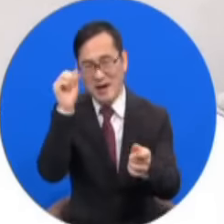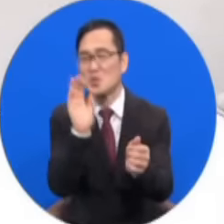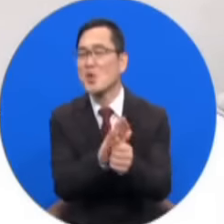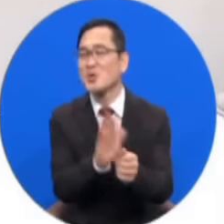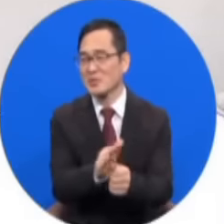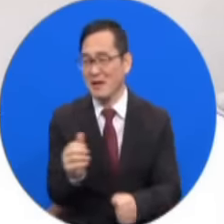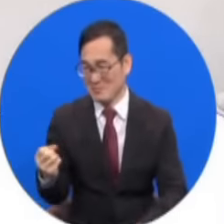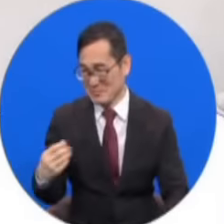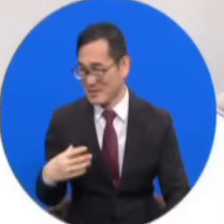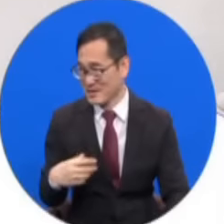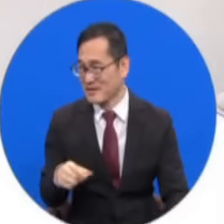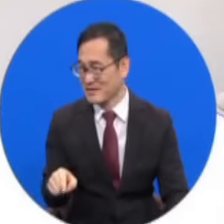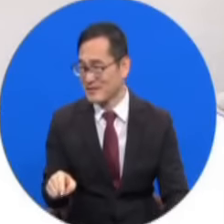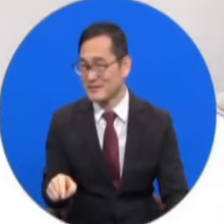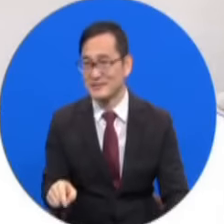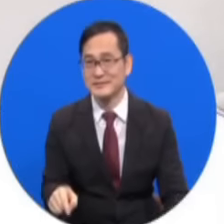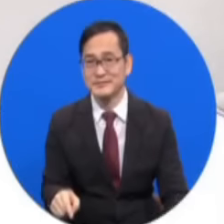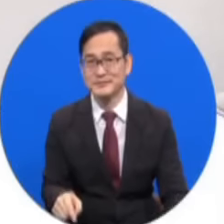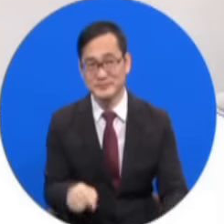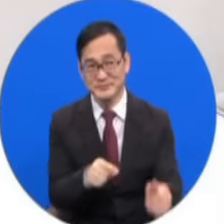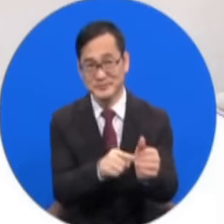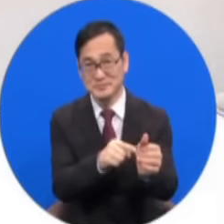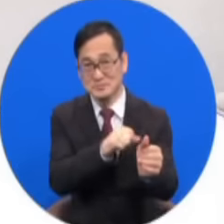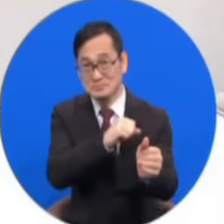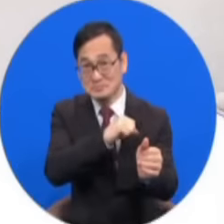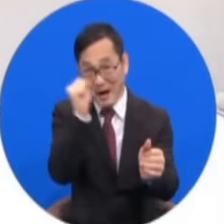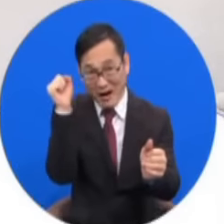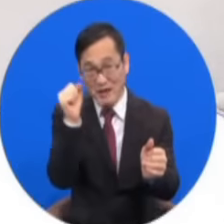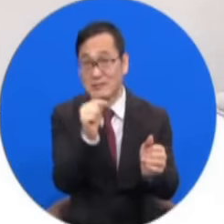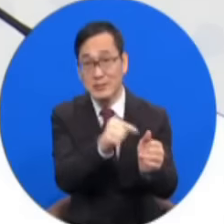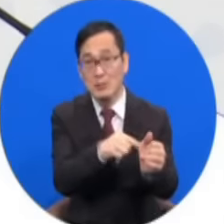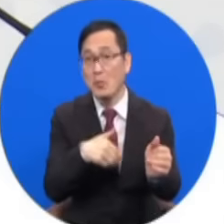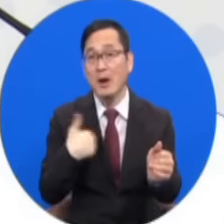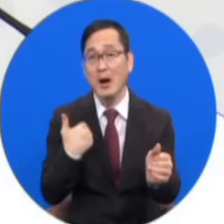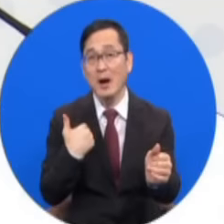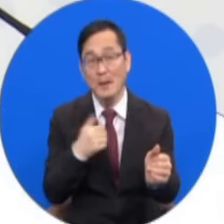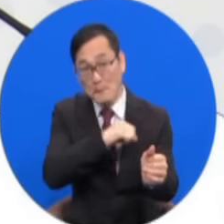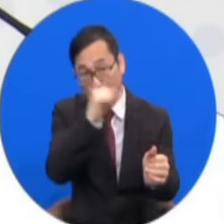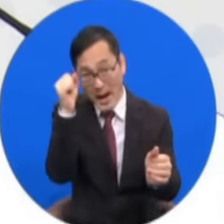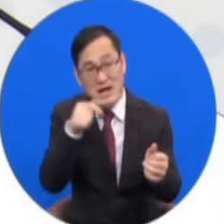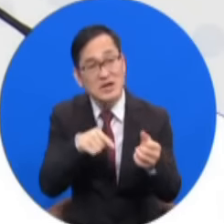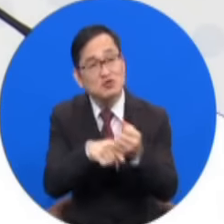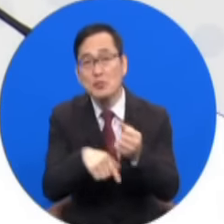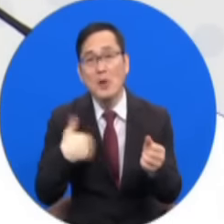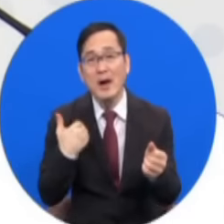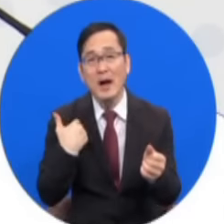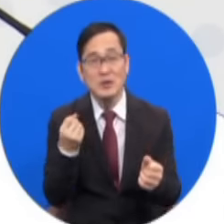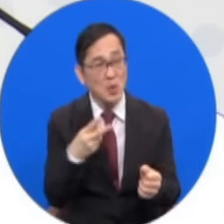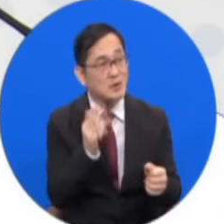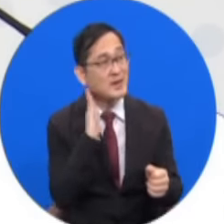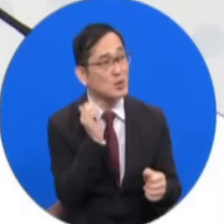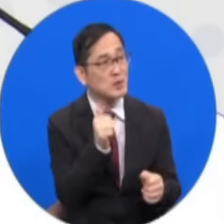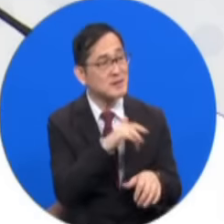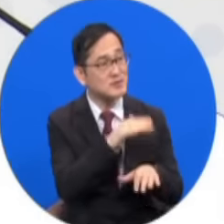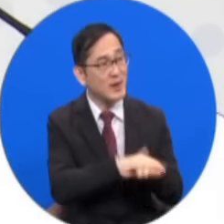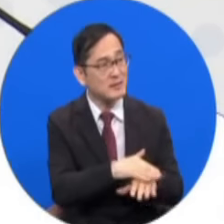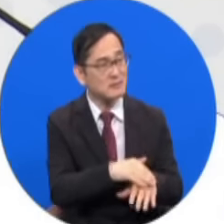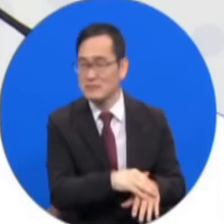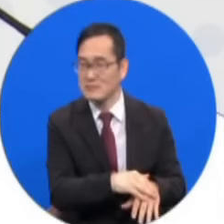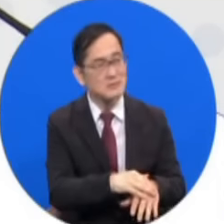심지어 오세훈 시장은 자기가 어떻게 시장되면 모른다 거기에다가 대통령의 여러 가지 습관까지 고쳐 가지고